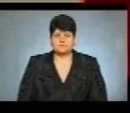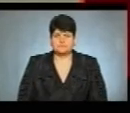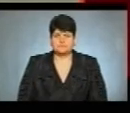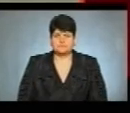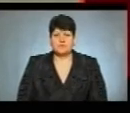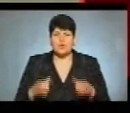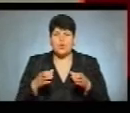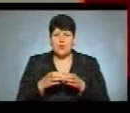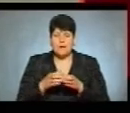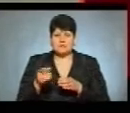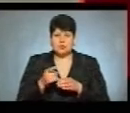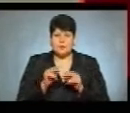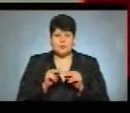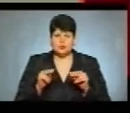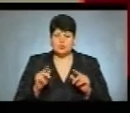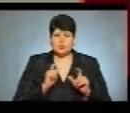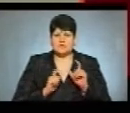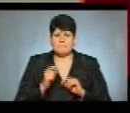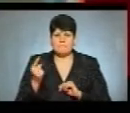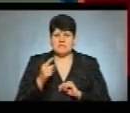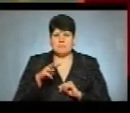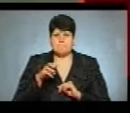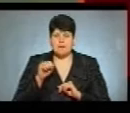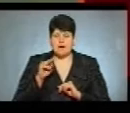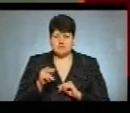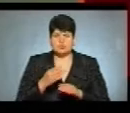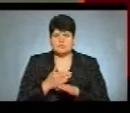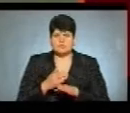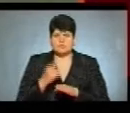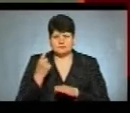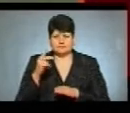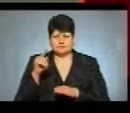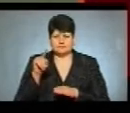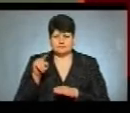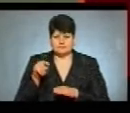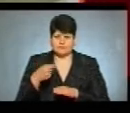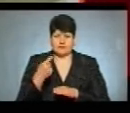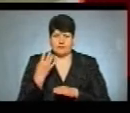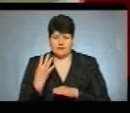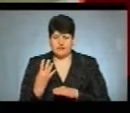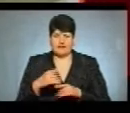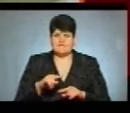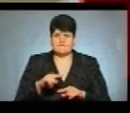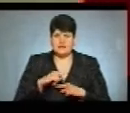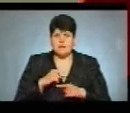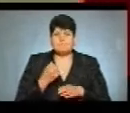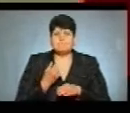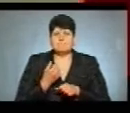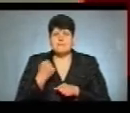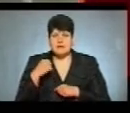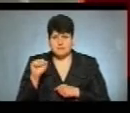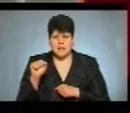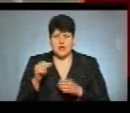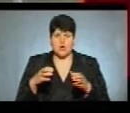Команда «Тернопіль-педуніверситет» у першому матчі чвертьфіналу чемпіонату України з футболу серед студентів перемогла команду з